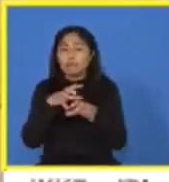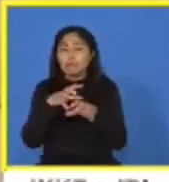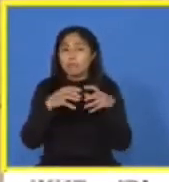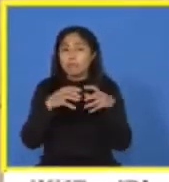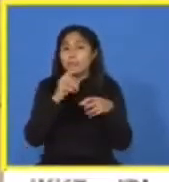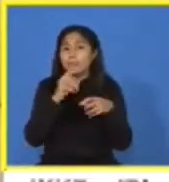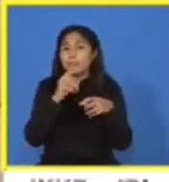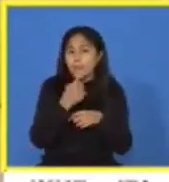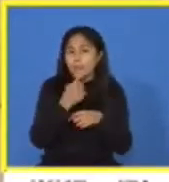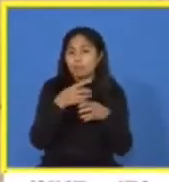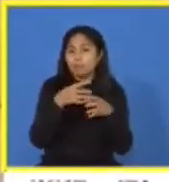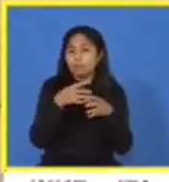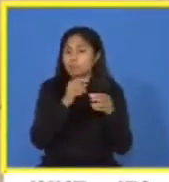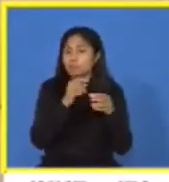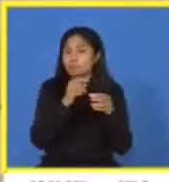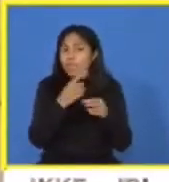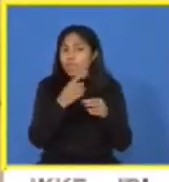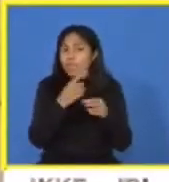53,12%.